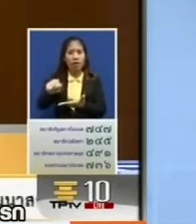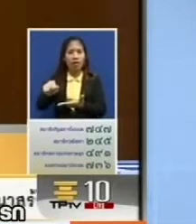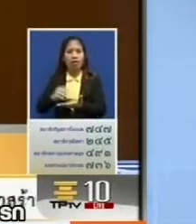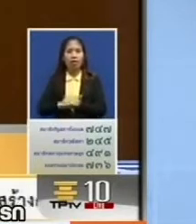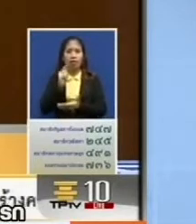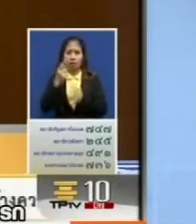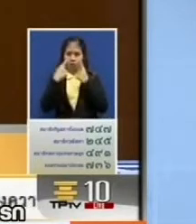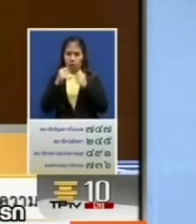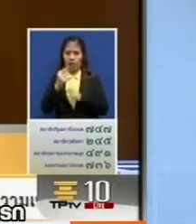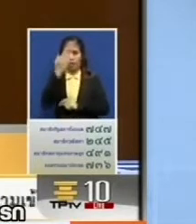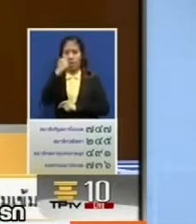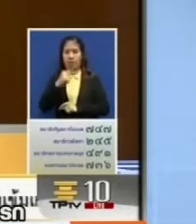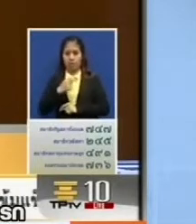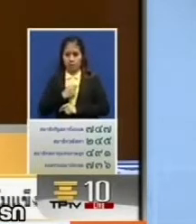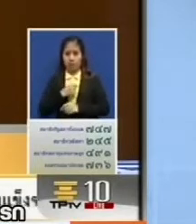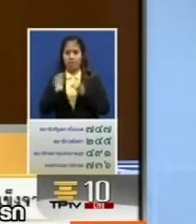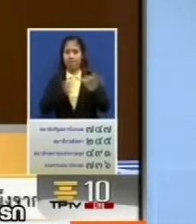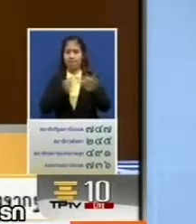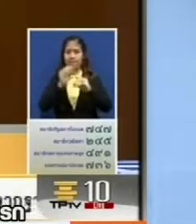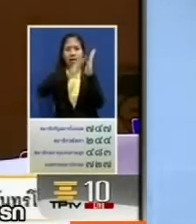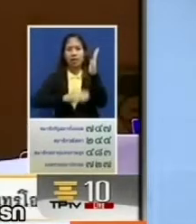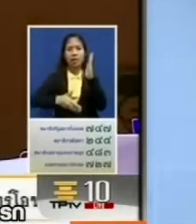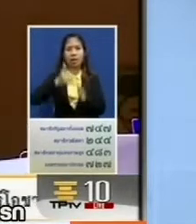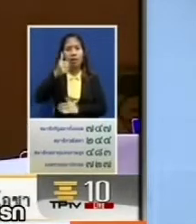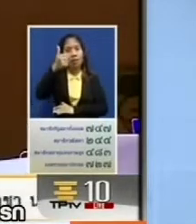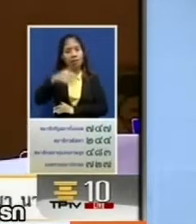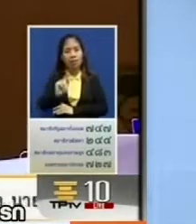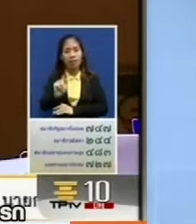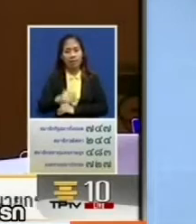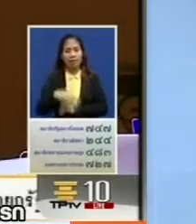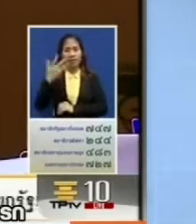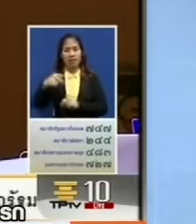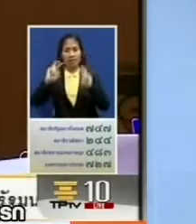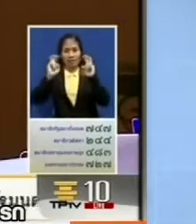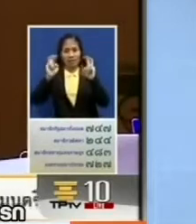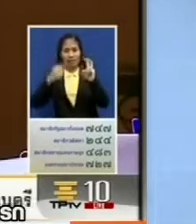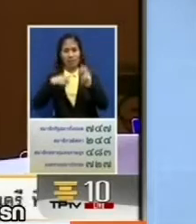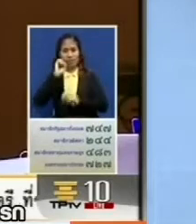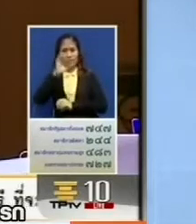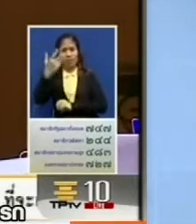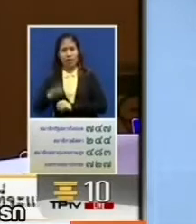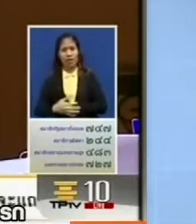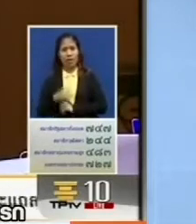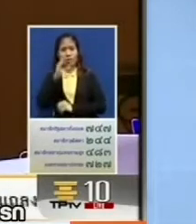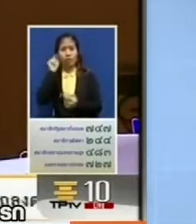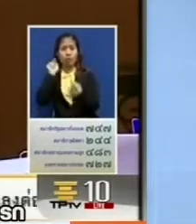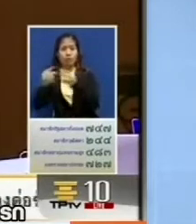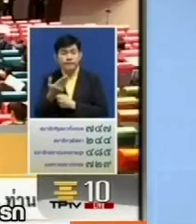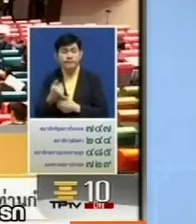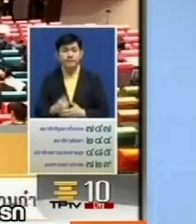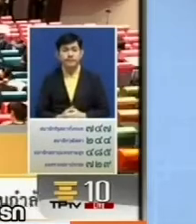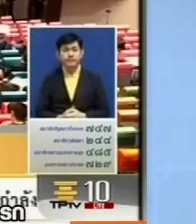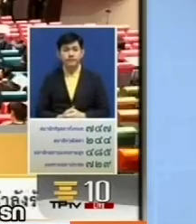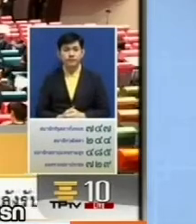แหละถ้าโดยรวมการควบคุมอารมณ์ทั้งหลายเนี่ย ก็ถือว่ามีชักสีหน้าบ้างมีพูดจากระแทกกระทันบ้างผมคิดว่าโดยร